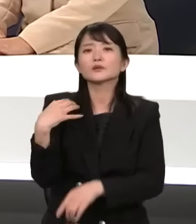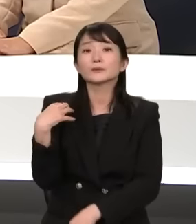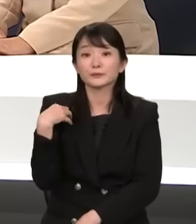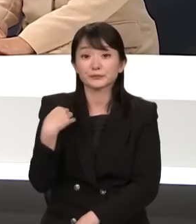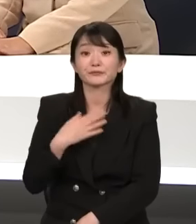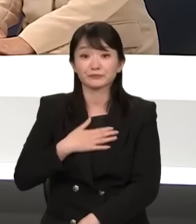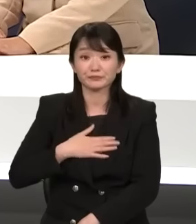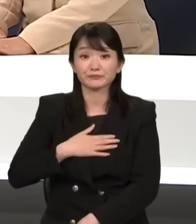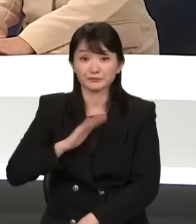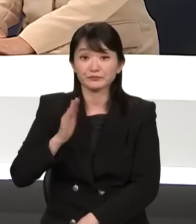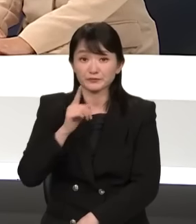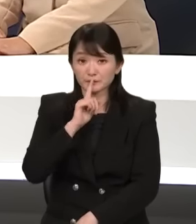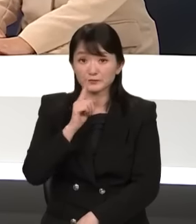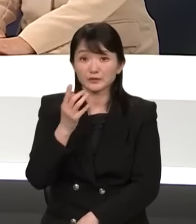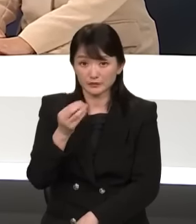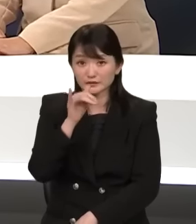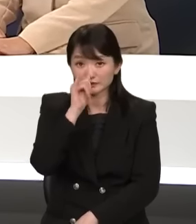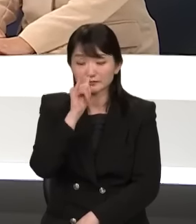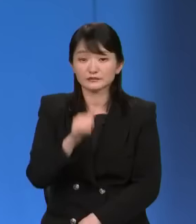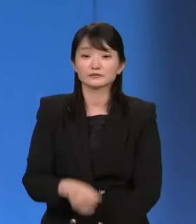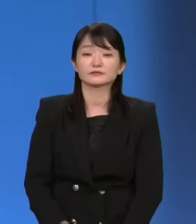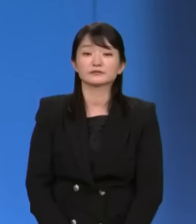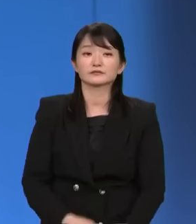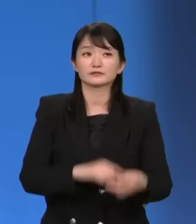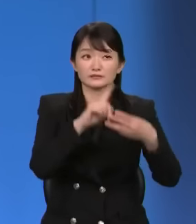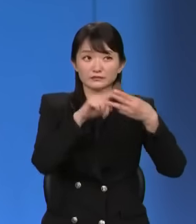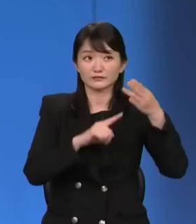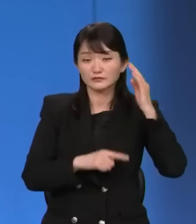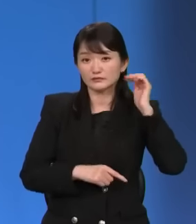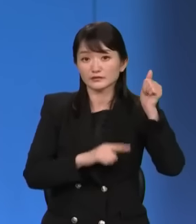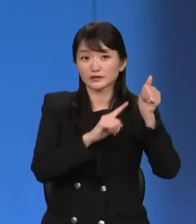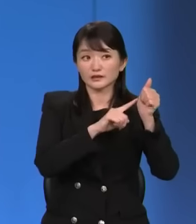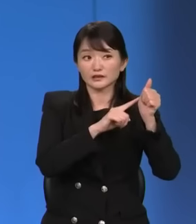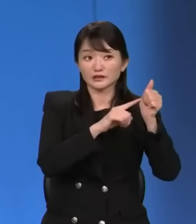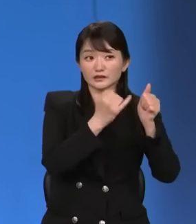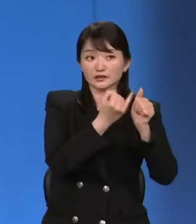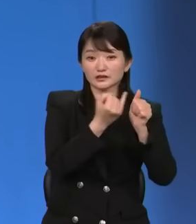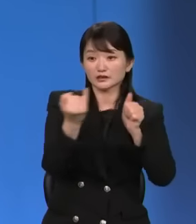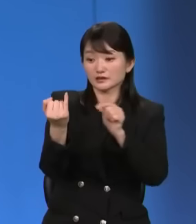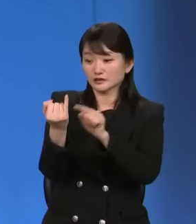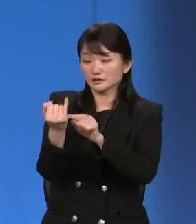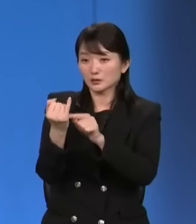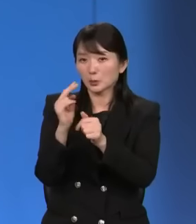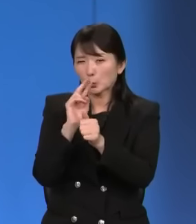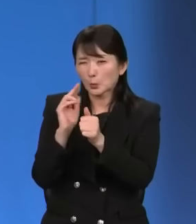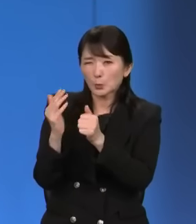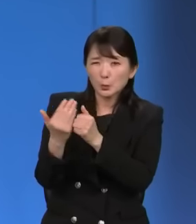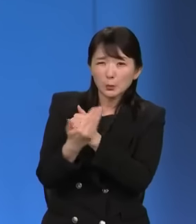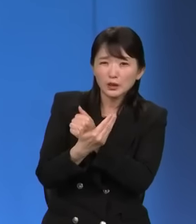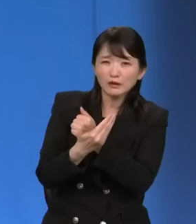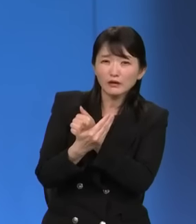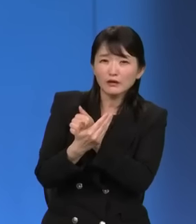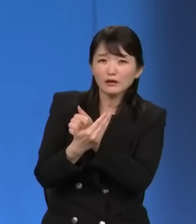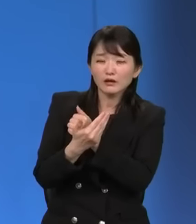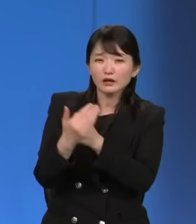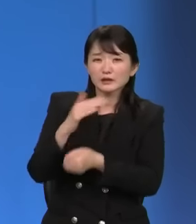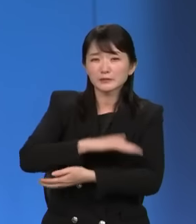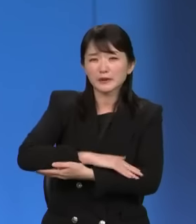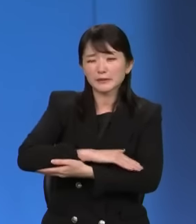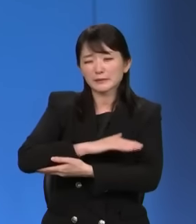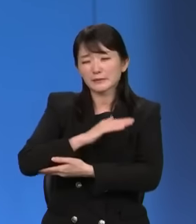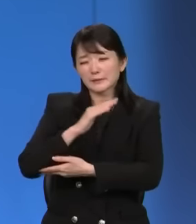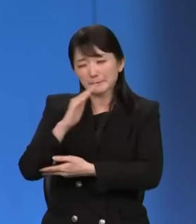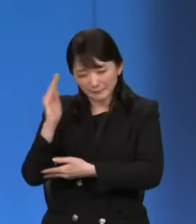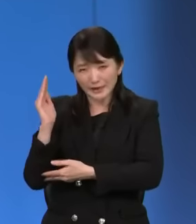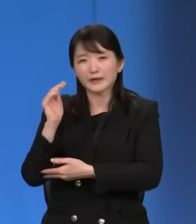알게 되는 말이 많았던 거 같습니다네 윤 대통령이 김여사를 감싸는 과정에서 일를 좀 많이